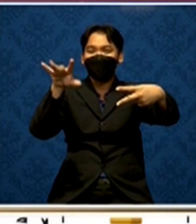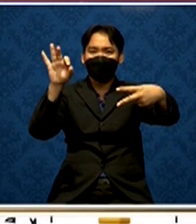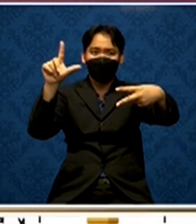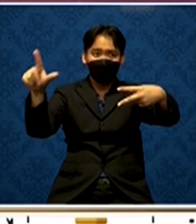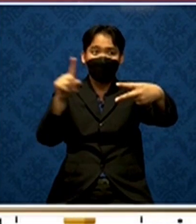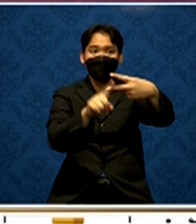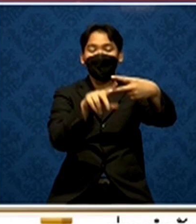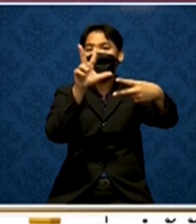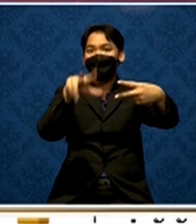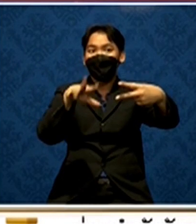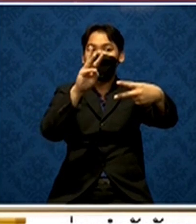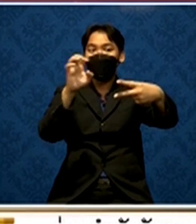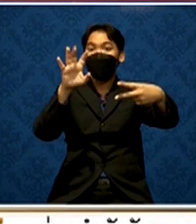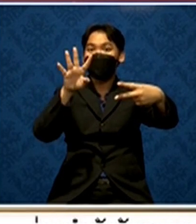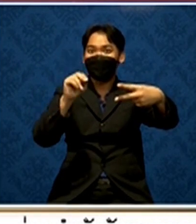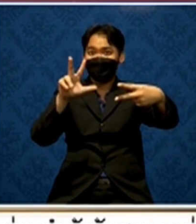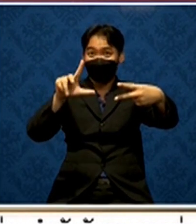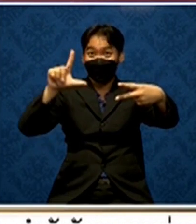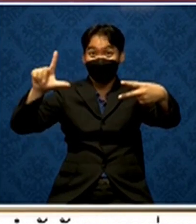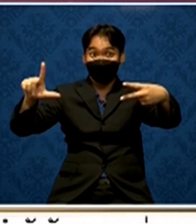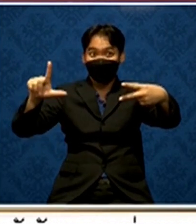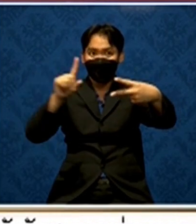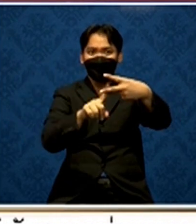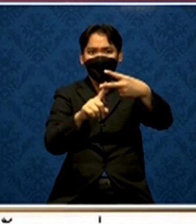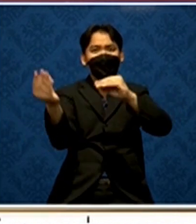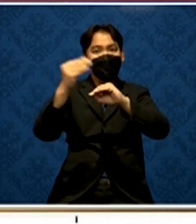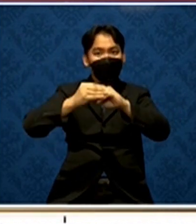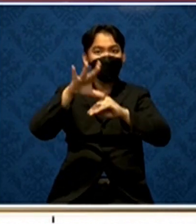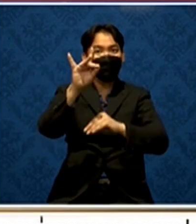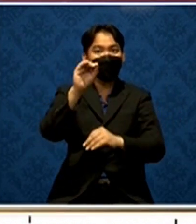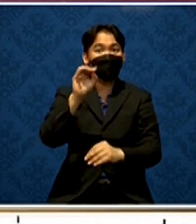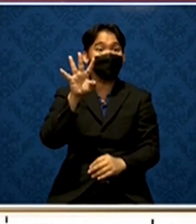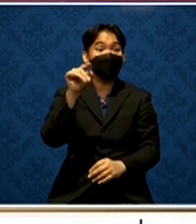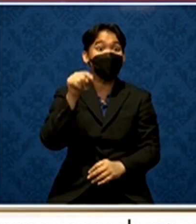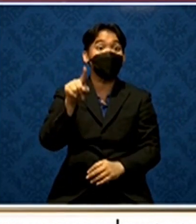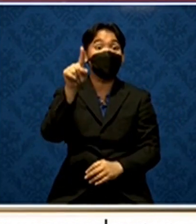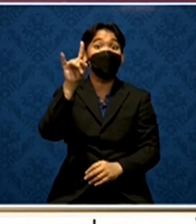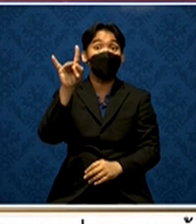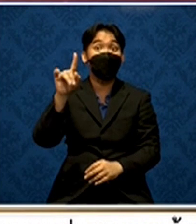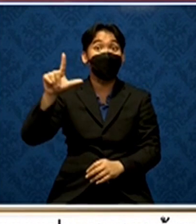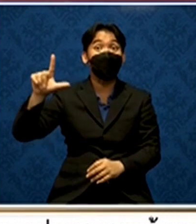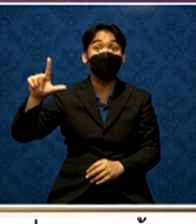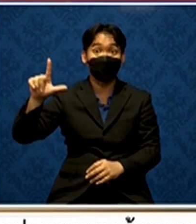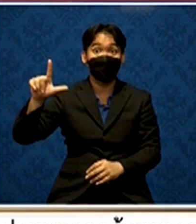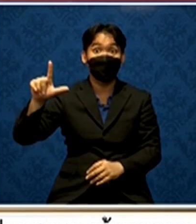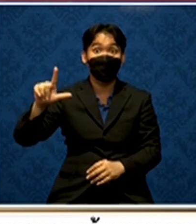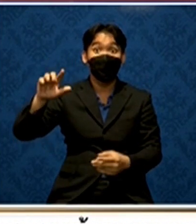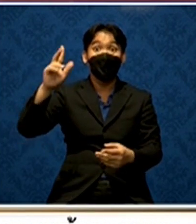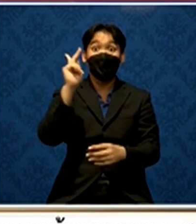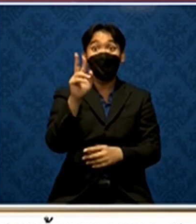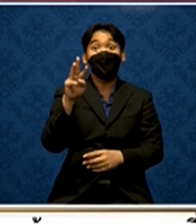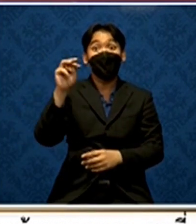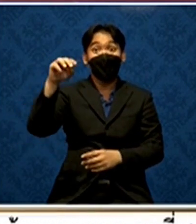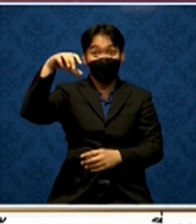านบาทเพิ่มขึ้น84ล้านบาทกรมควบคุมโรคนะครับเป็นกรมที่ต้องดูแลควบคุมป้อง